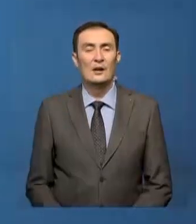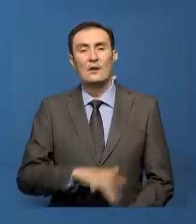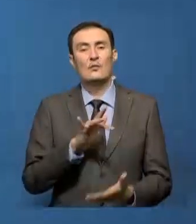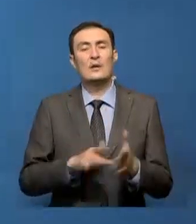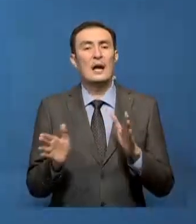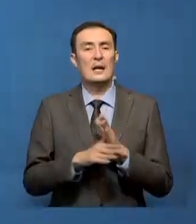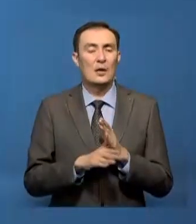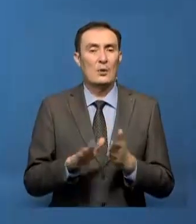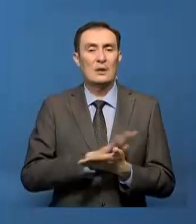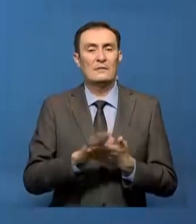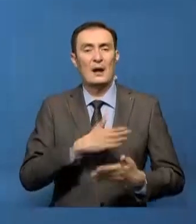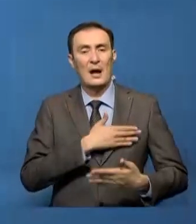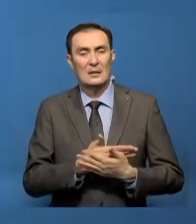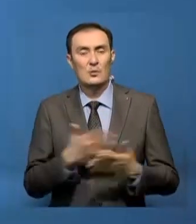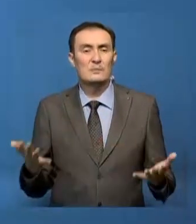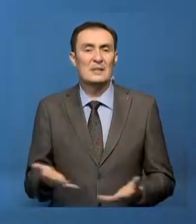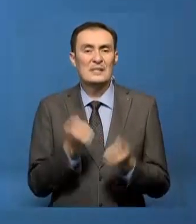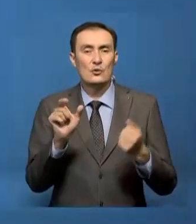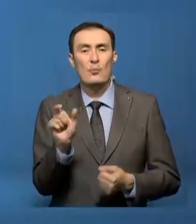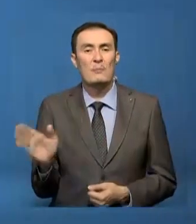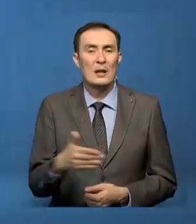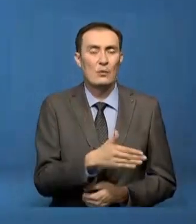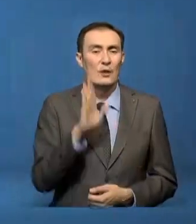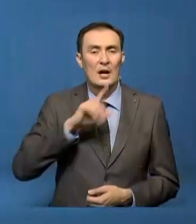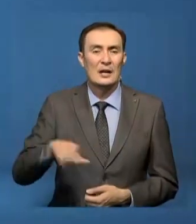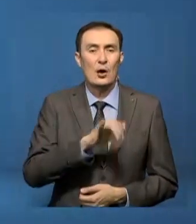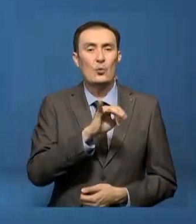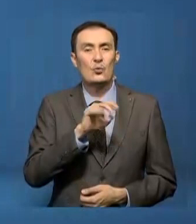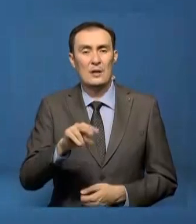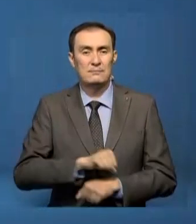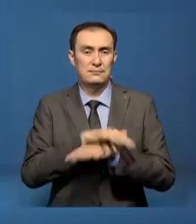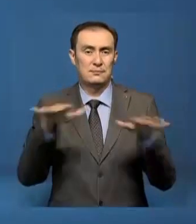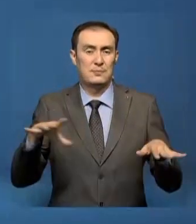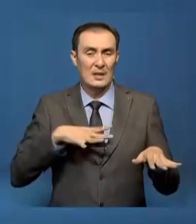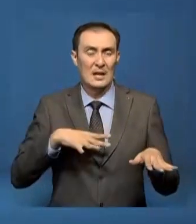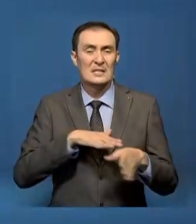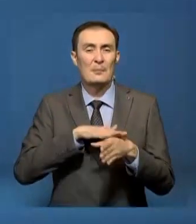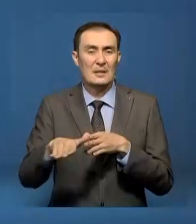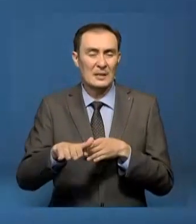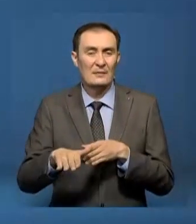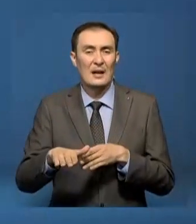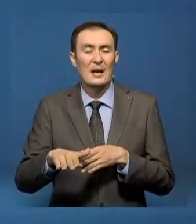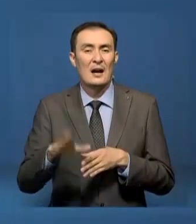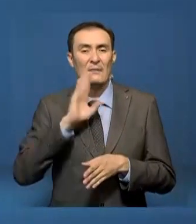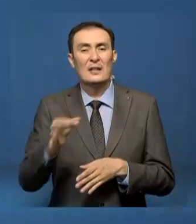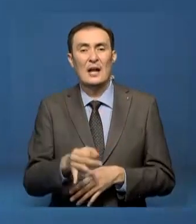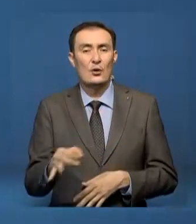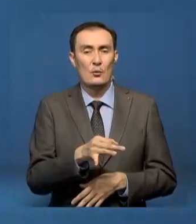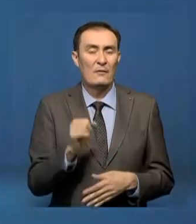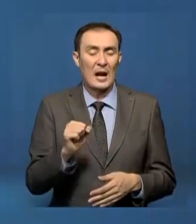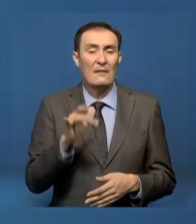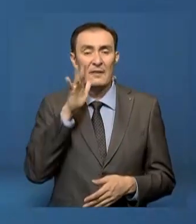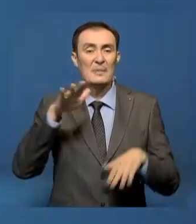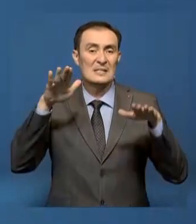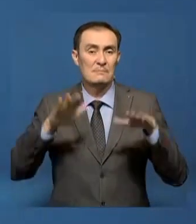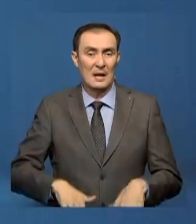В Отраву прошла экологическая акция по спасению мальков. Река Урал, вышедшая весной из своих берегов, заполонила поймы местных водоемов. А при